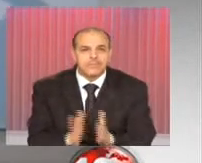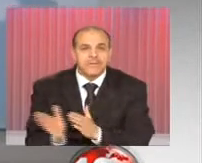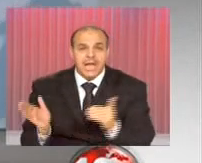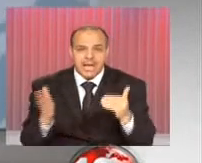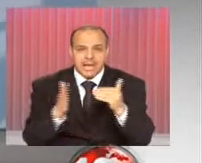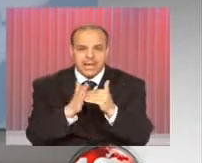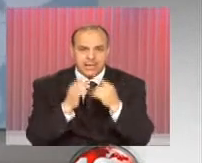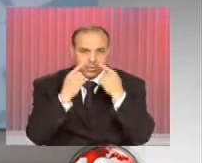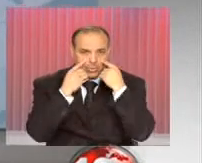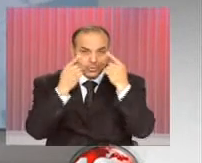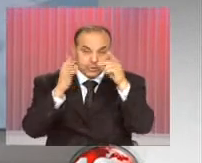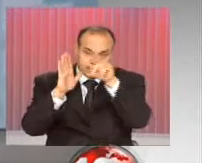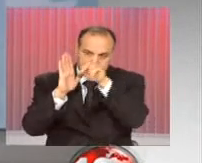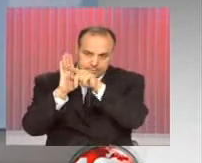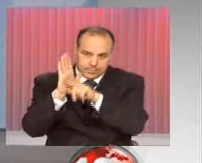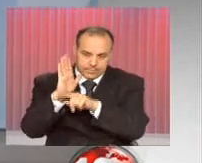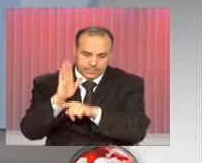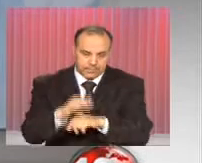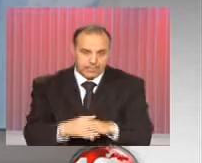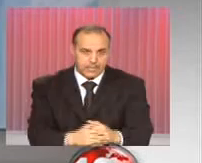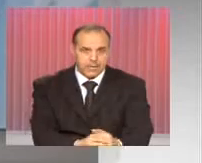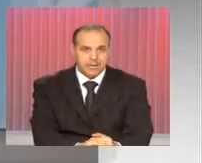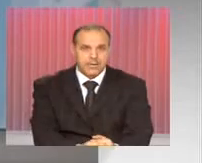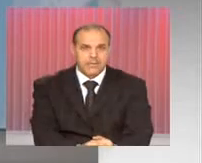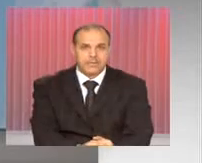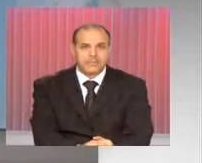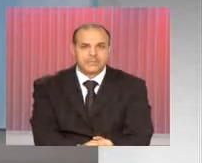نهاية النشرة، وهذا تذكير بالعناوين.